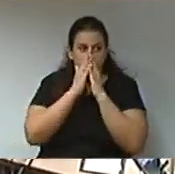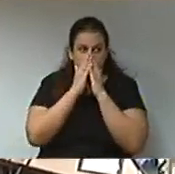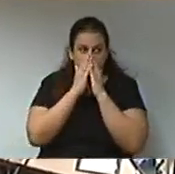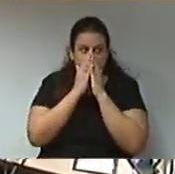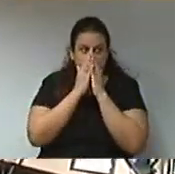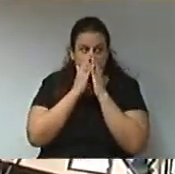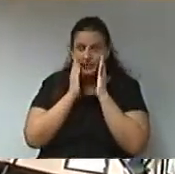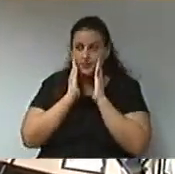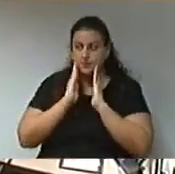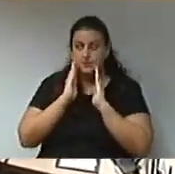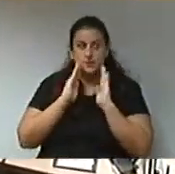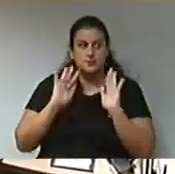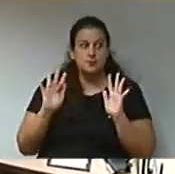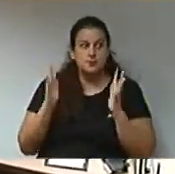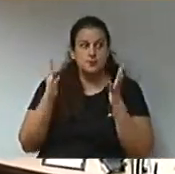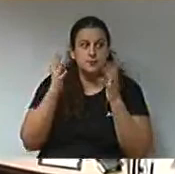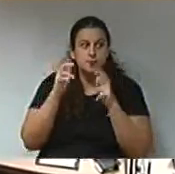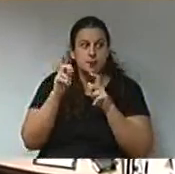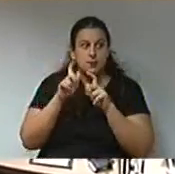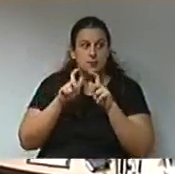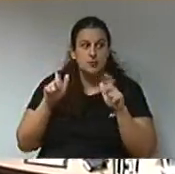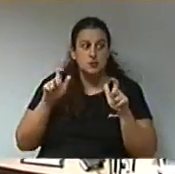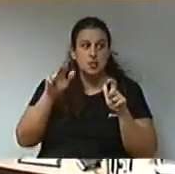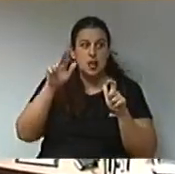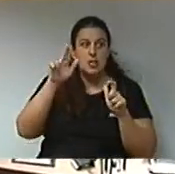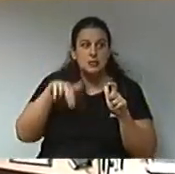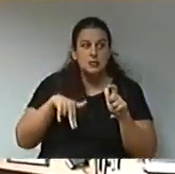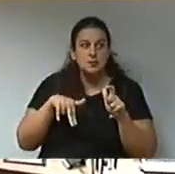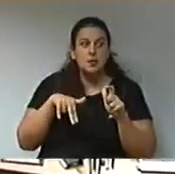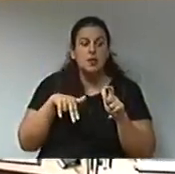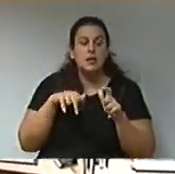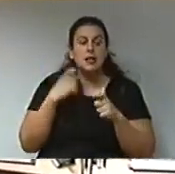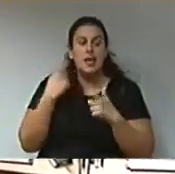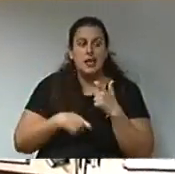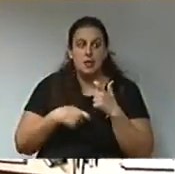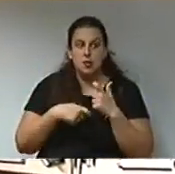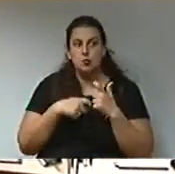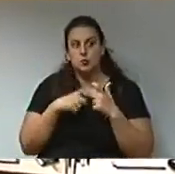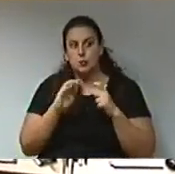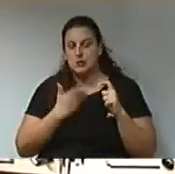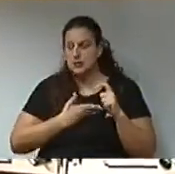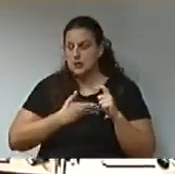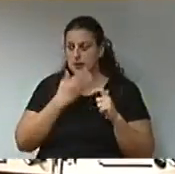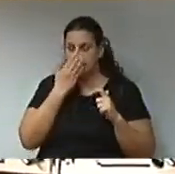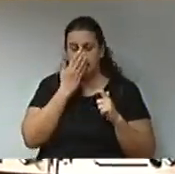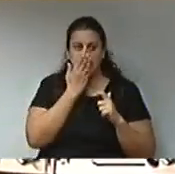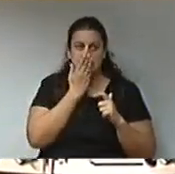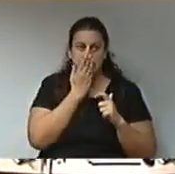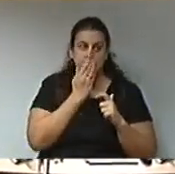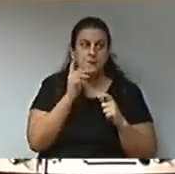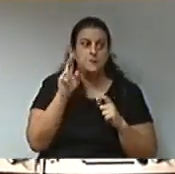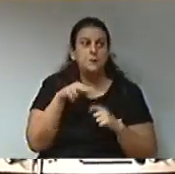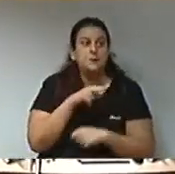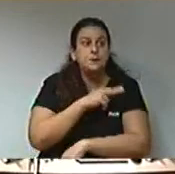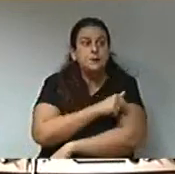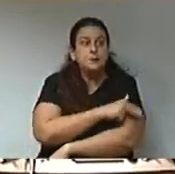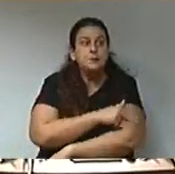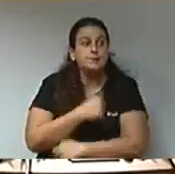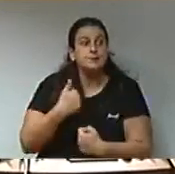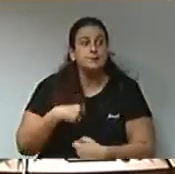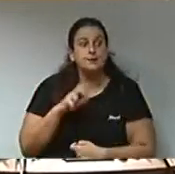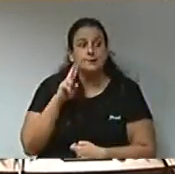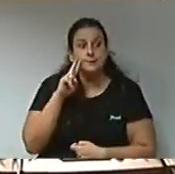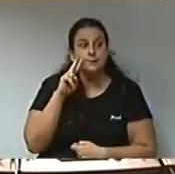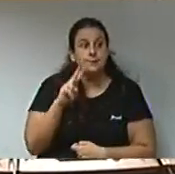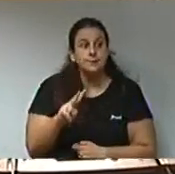saludament i també a les persones que se varen veure afectades i als ferits. I no m'ho vull oblidar tampoc dels sanitaris. Porten 2 anys